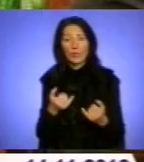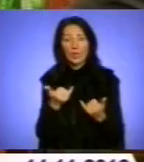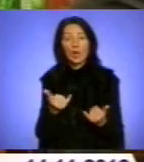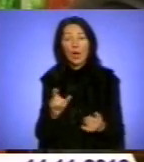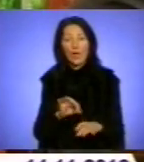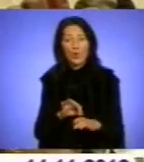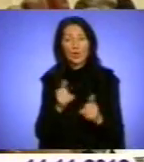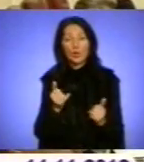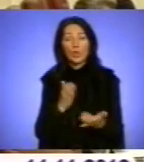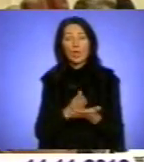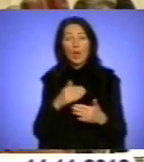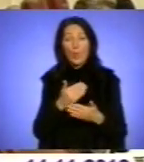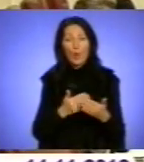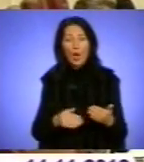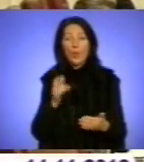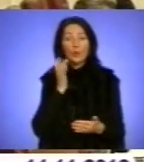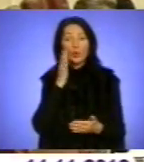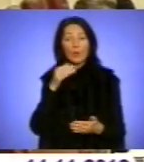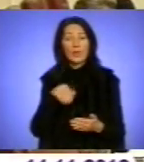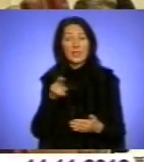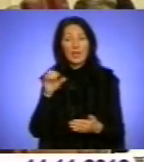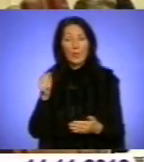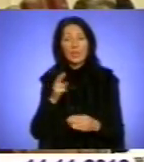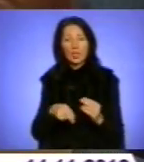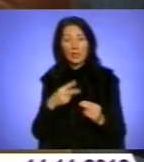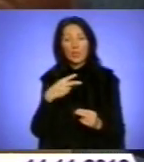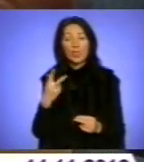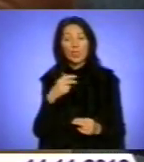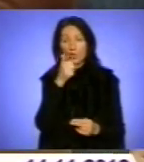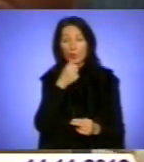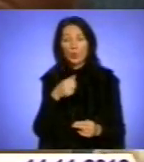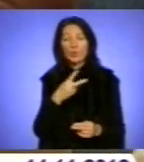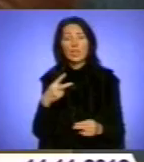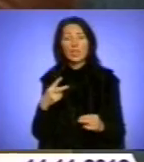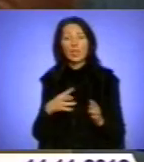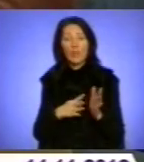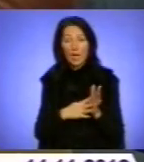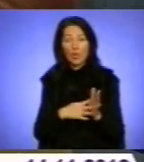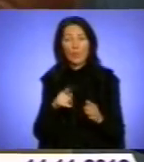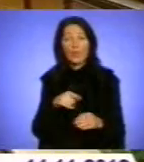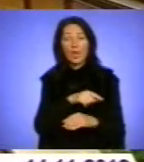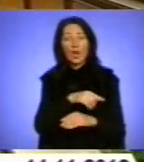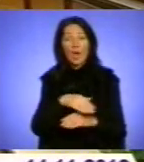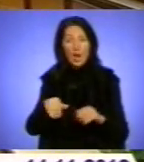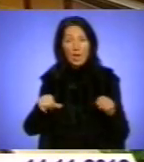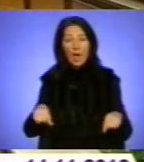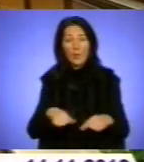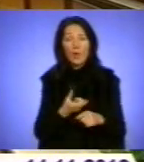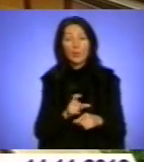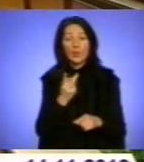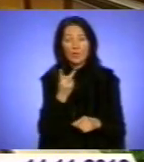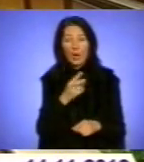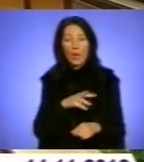цільова програма «Цукровий діабет», яка закінчується у 2013 році. З 2009-го в її рамках понад 2,5 мільярди гривень пішли